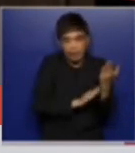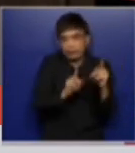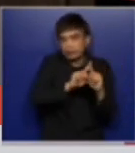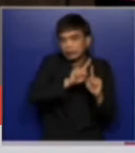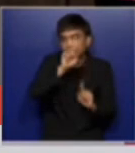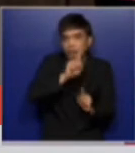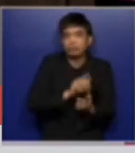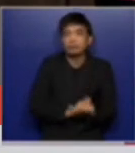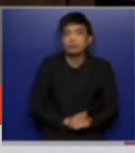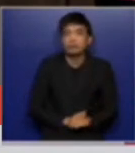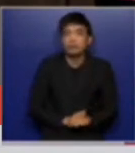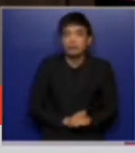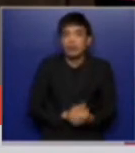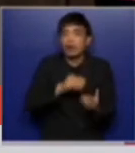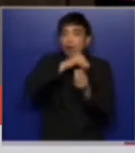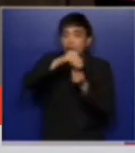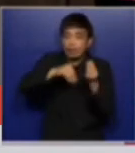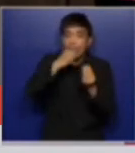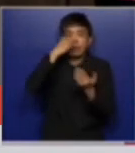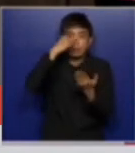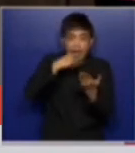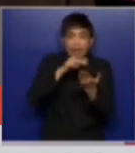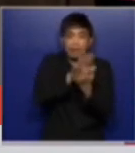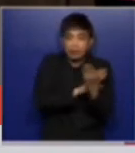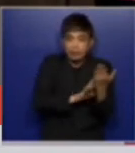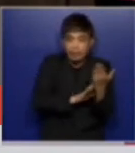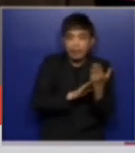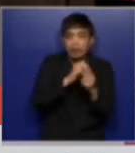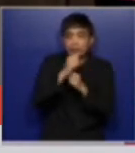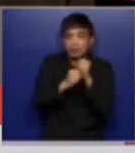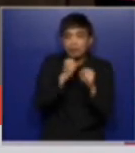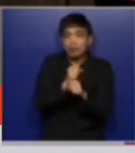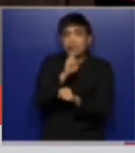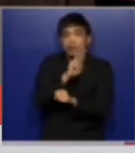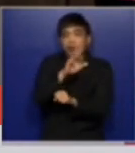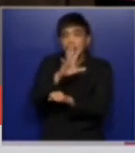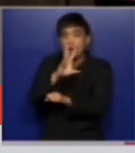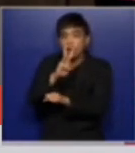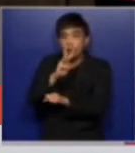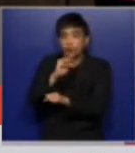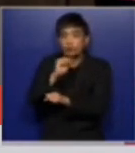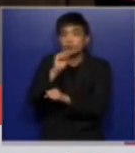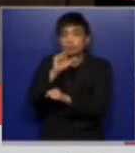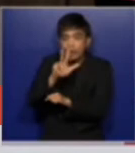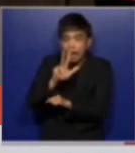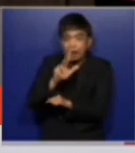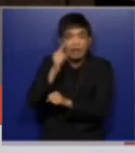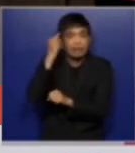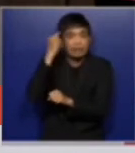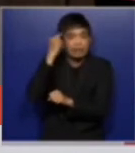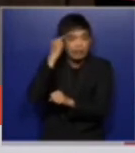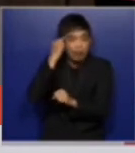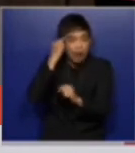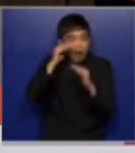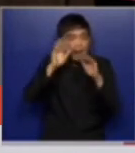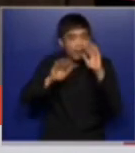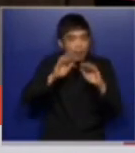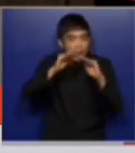มีการคาดการณ์ว่าเศรษฐกิจของไทยในปี2563นั้นมีแนวโน้มหดตัวติดล